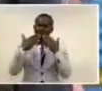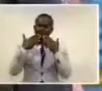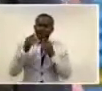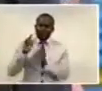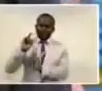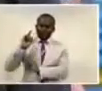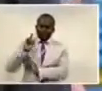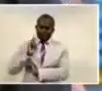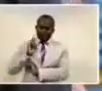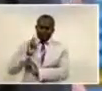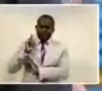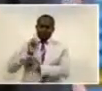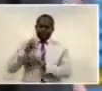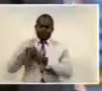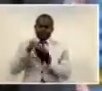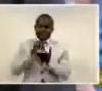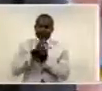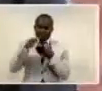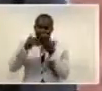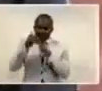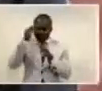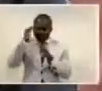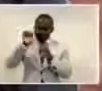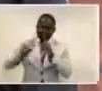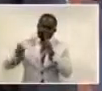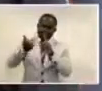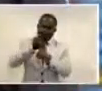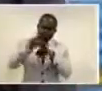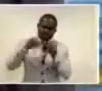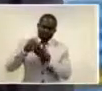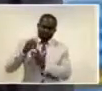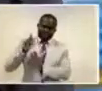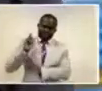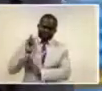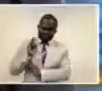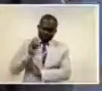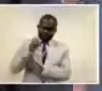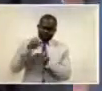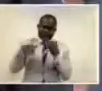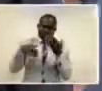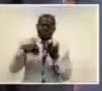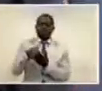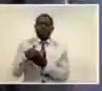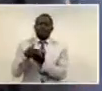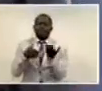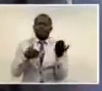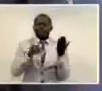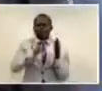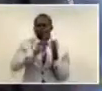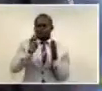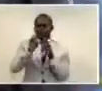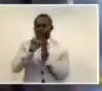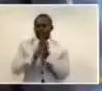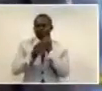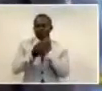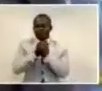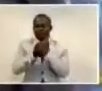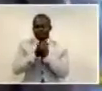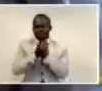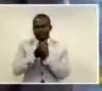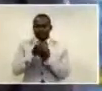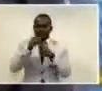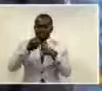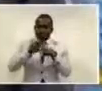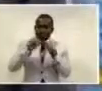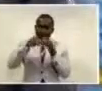umutekano dufite mu by'ukuri kugira ngo ngere kuri ibyo byose ni umutekano dufite intara y'iburengerazuba ndetse n'akarere ka Rubavu